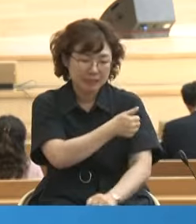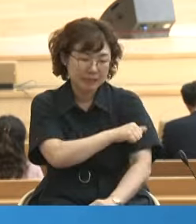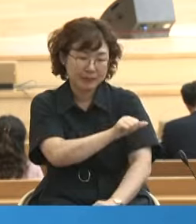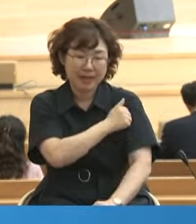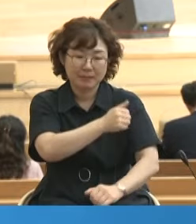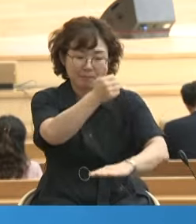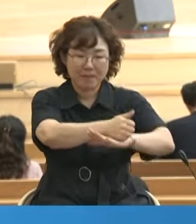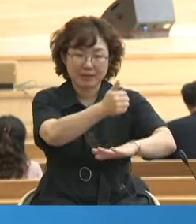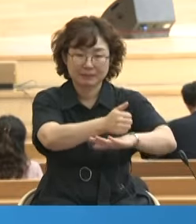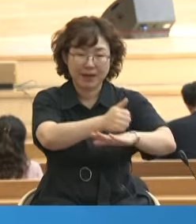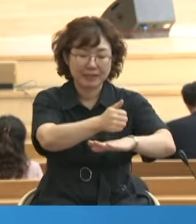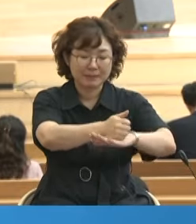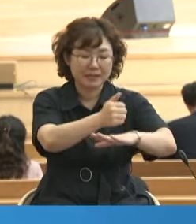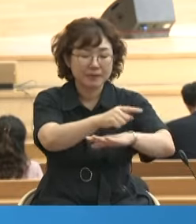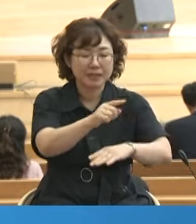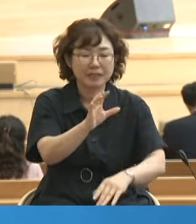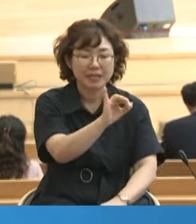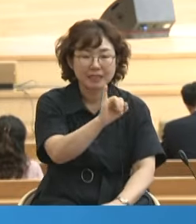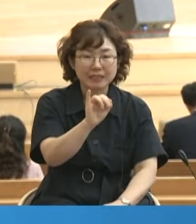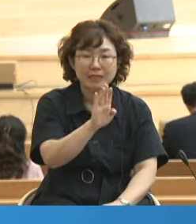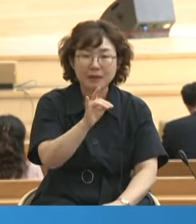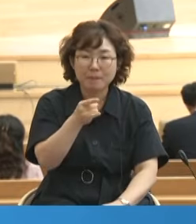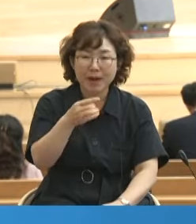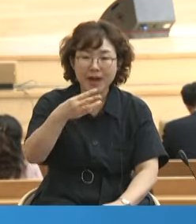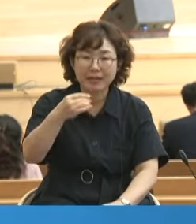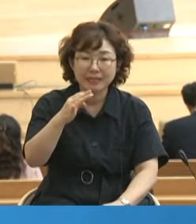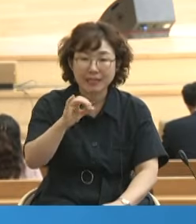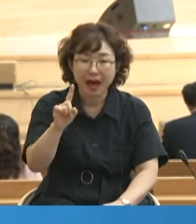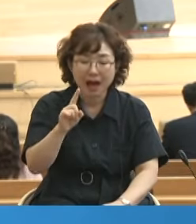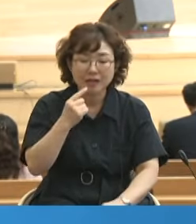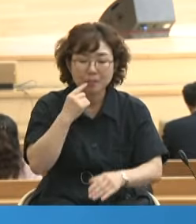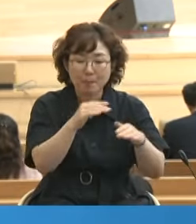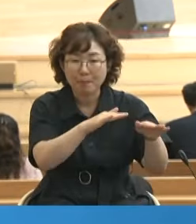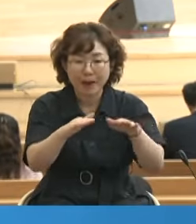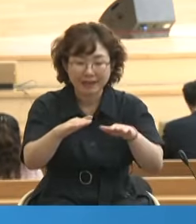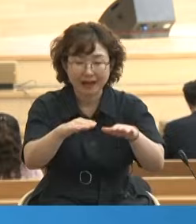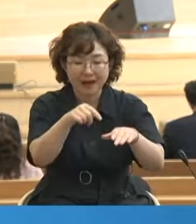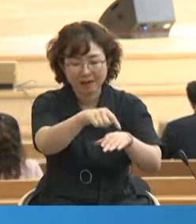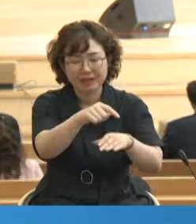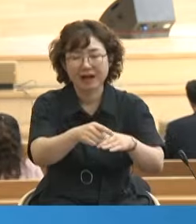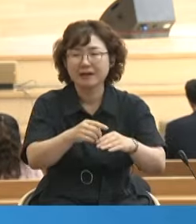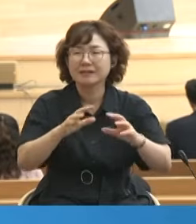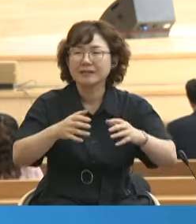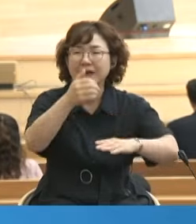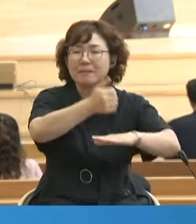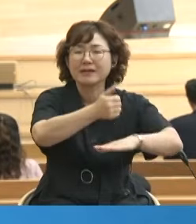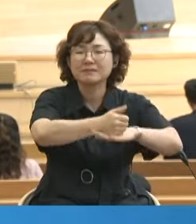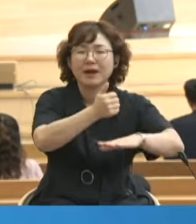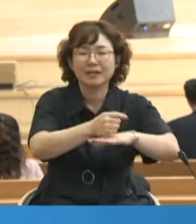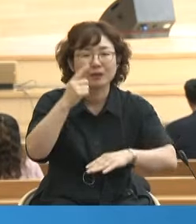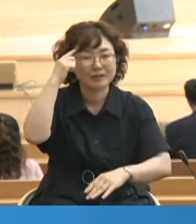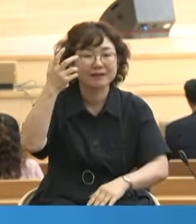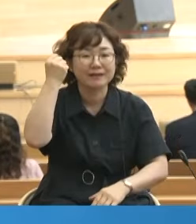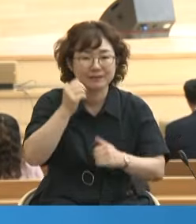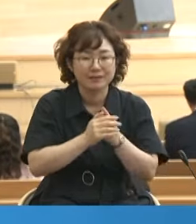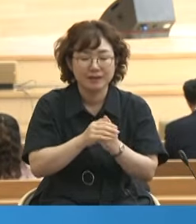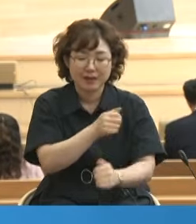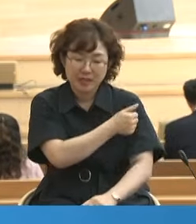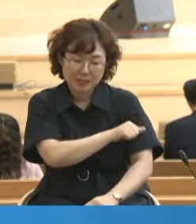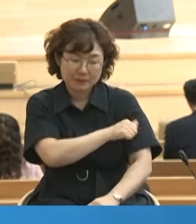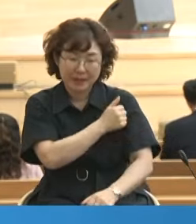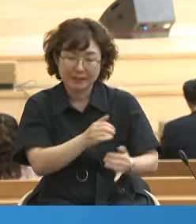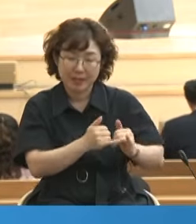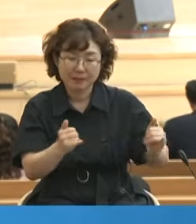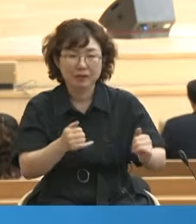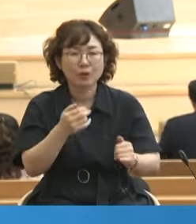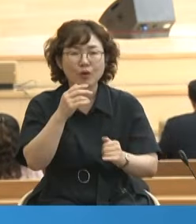있는 거죠, 이베리아 반도 그 끝이 세상의 끝이라고 믿었기 때문에. 왜냐하면 스페인 사람들, 그러니까